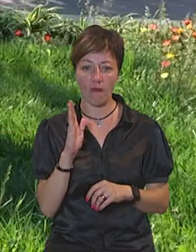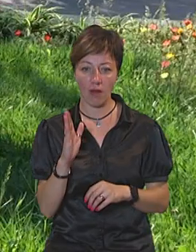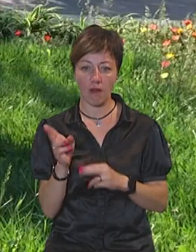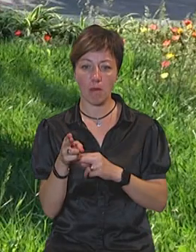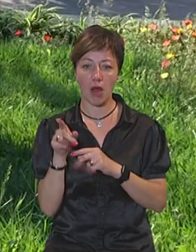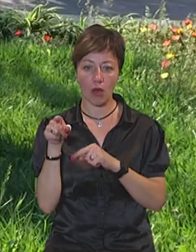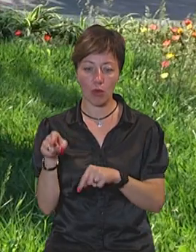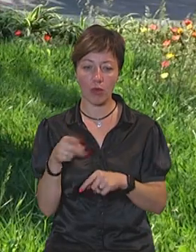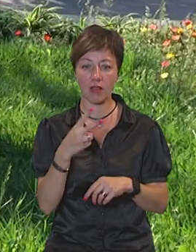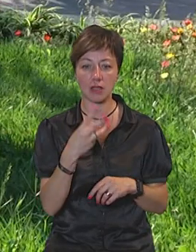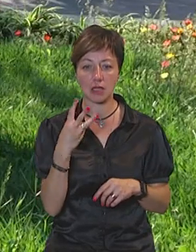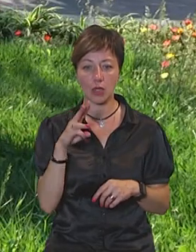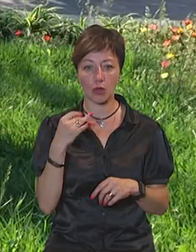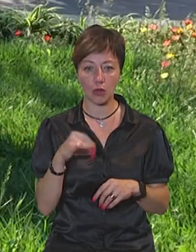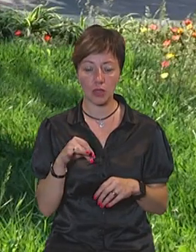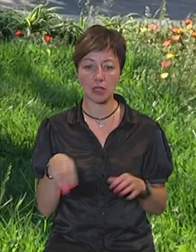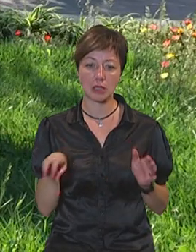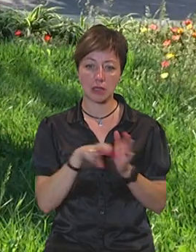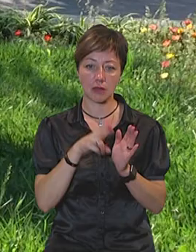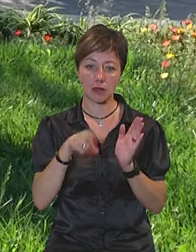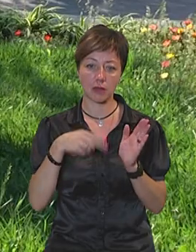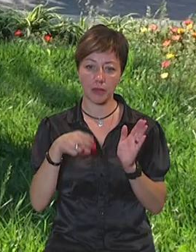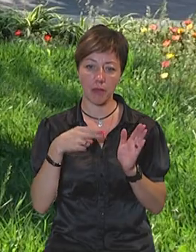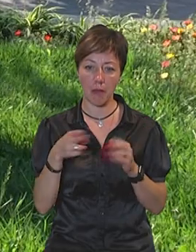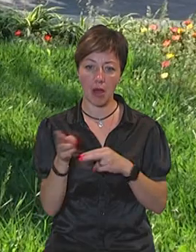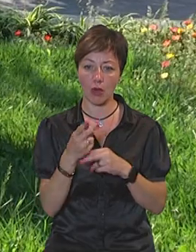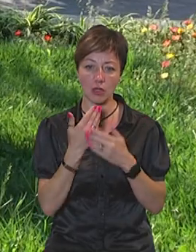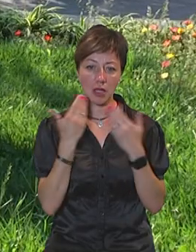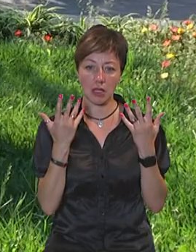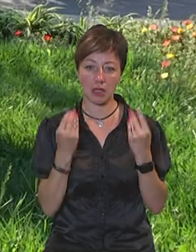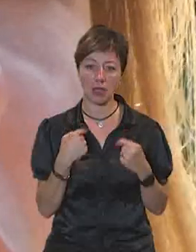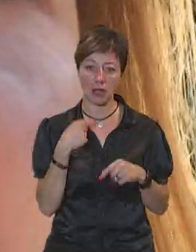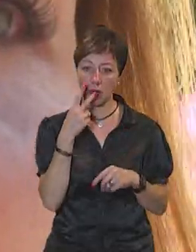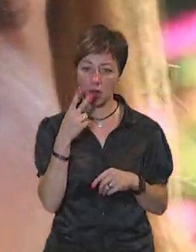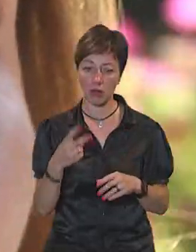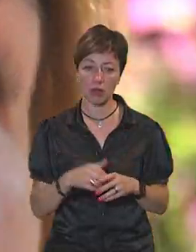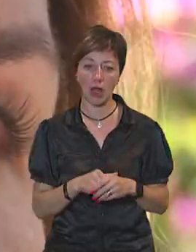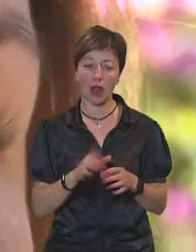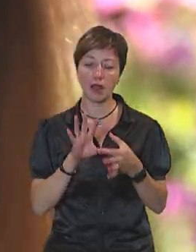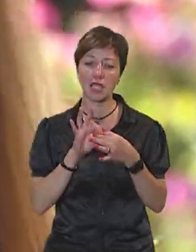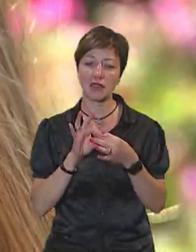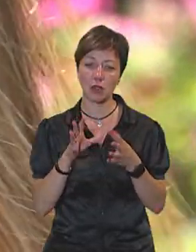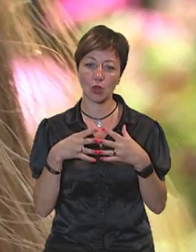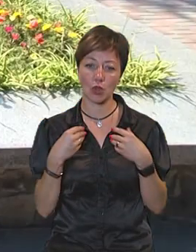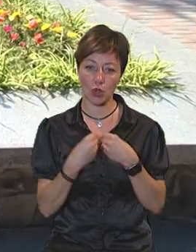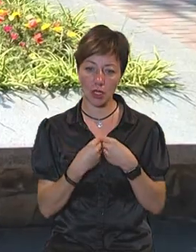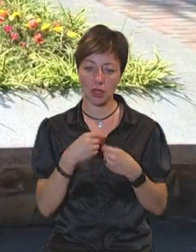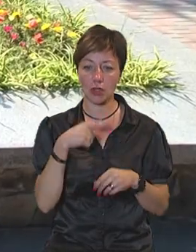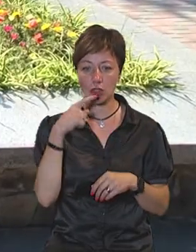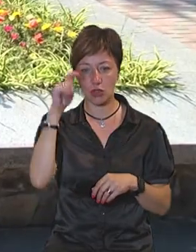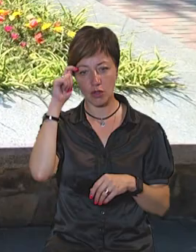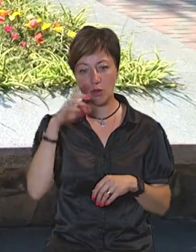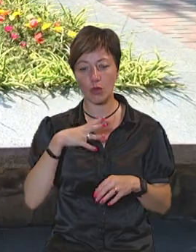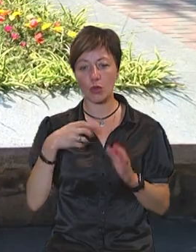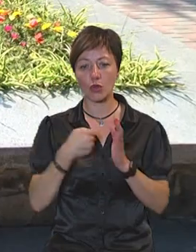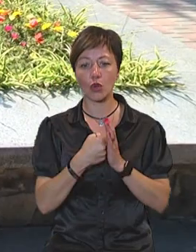І він 23 лютого сів на потяг і поїхав до Маріуполя, і це був останній день, коли я його бачила. На зв'язок із родиною, каже Тамара, чоловік виходив